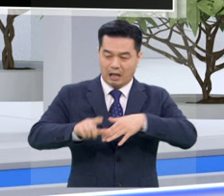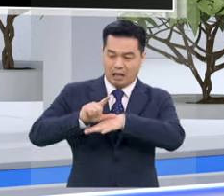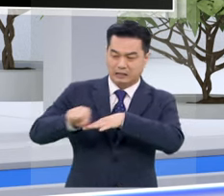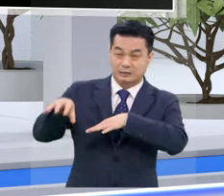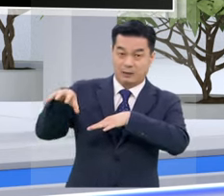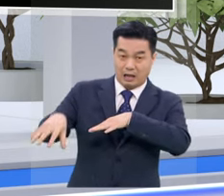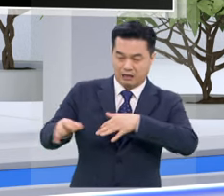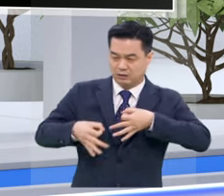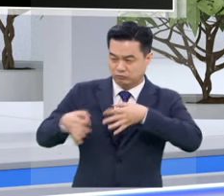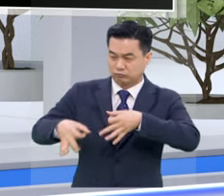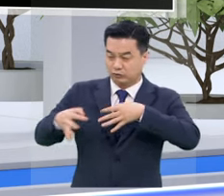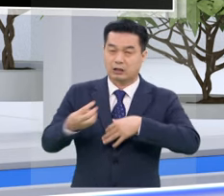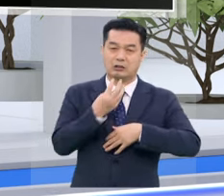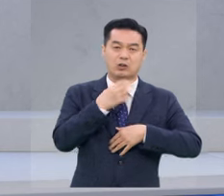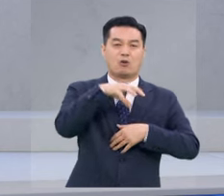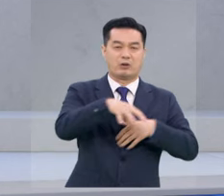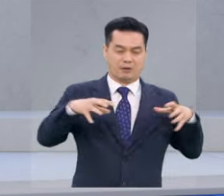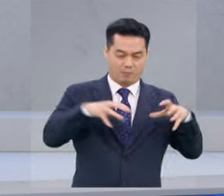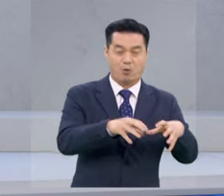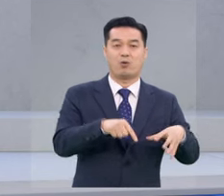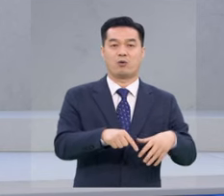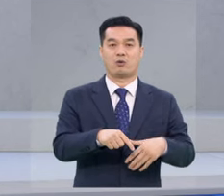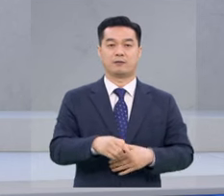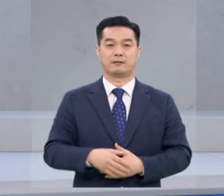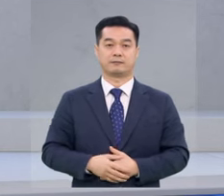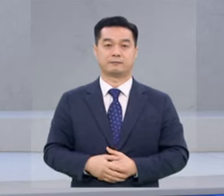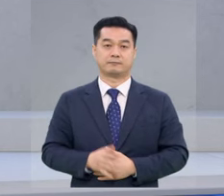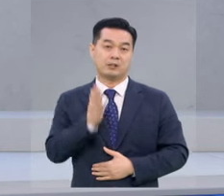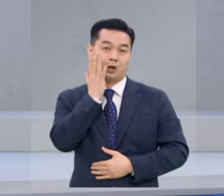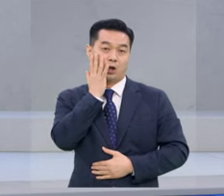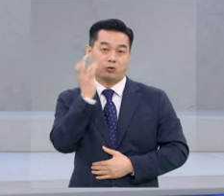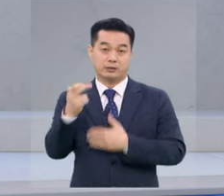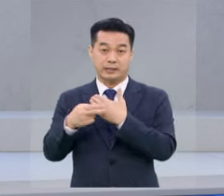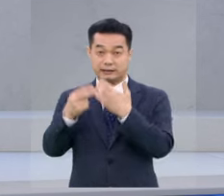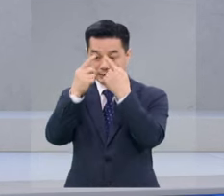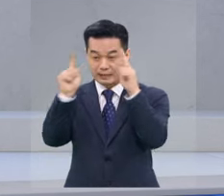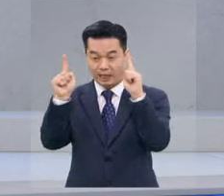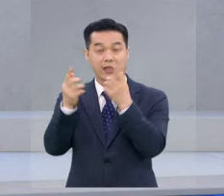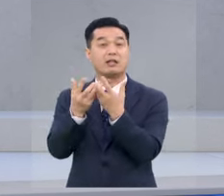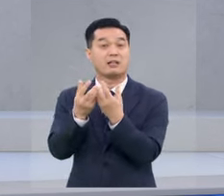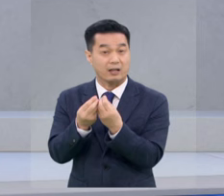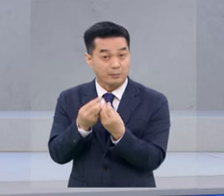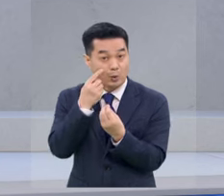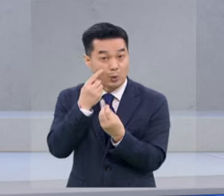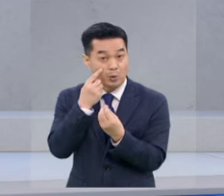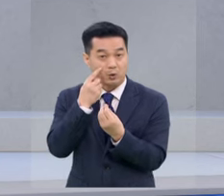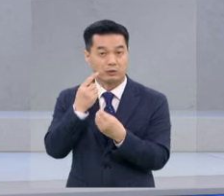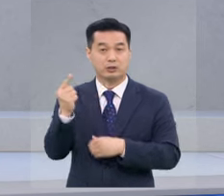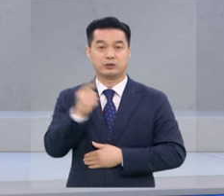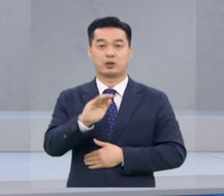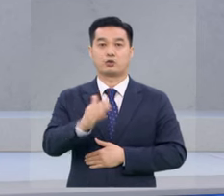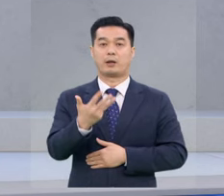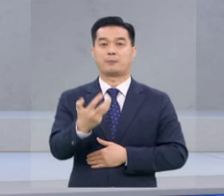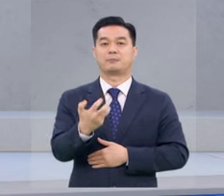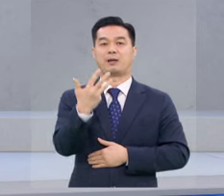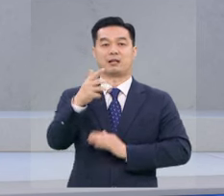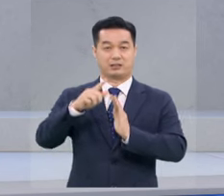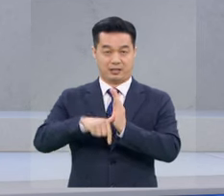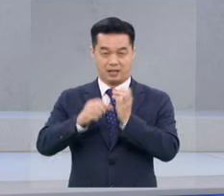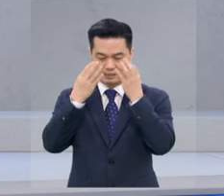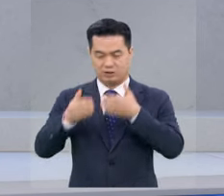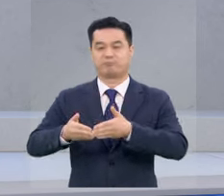쏟아붙는 꼴입니다 울산 의대를 예로 들어볼까요 울산 의대는 1988년에